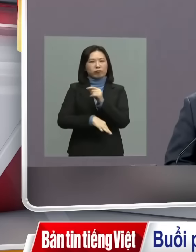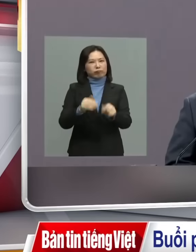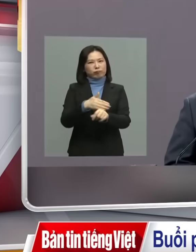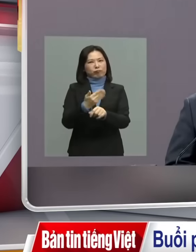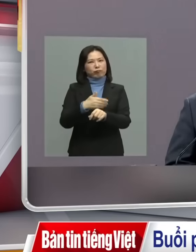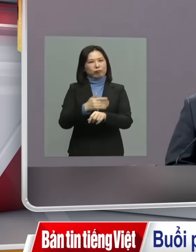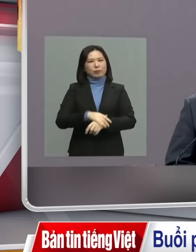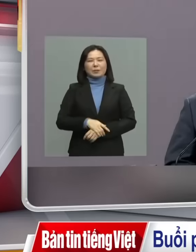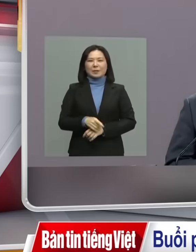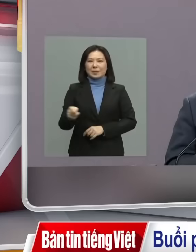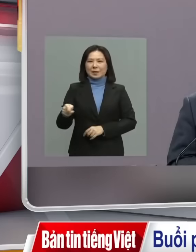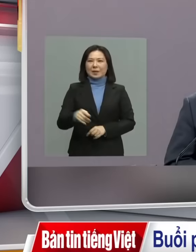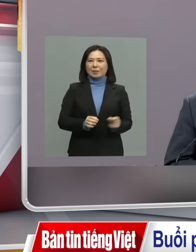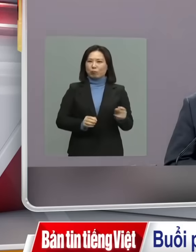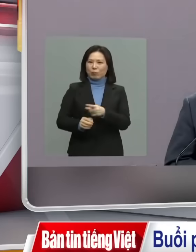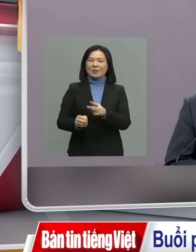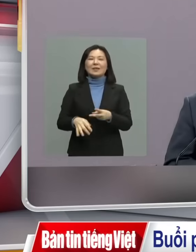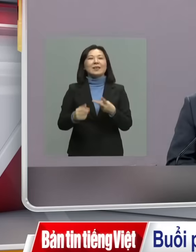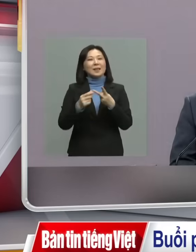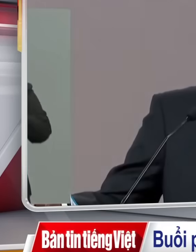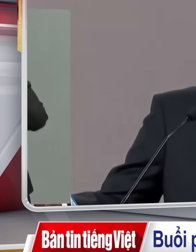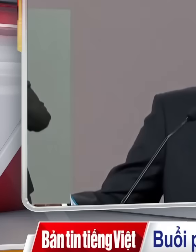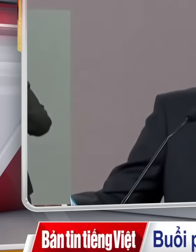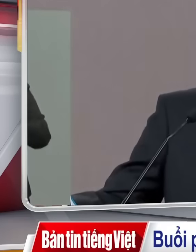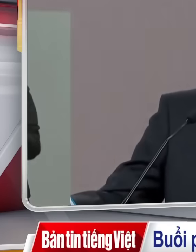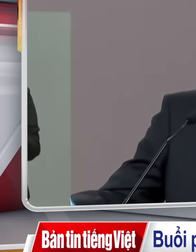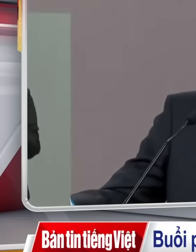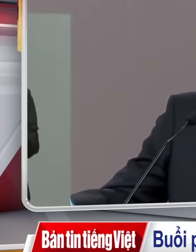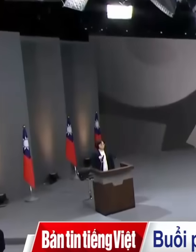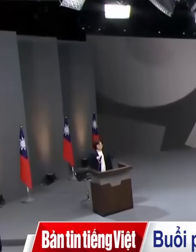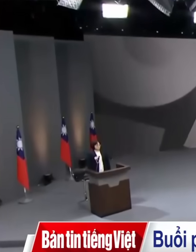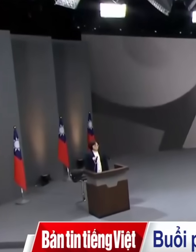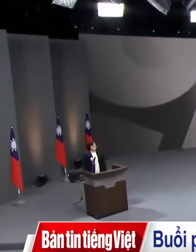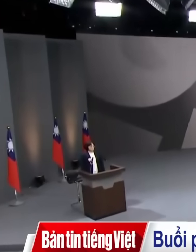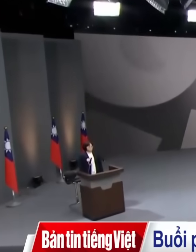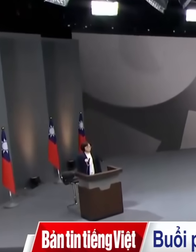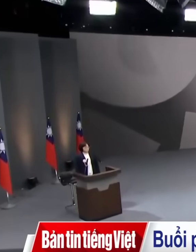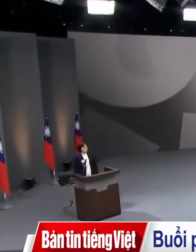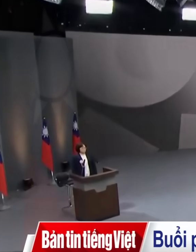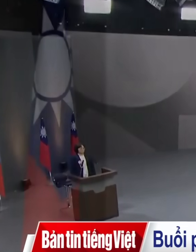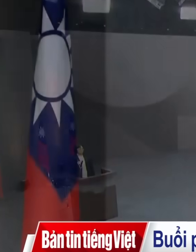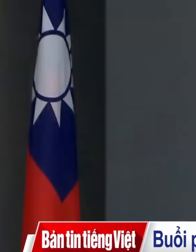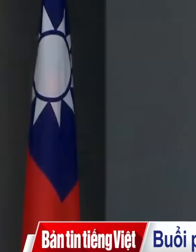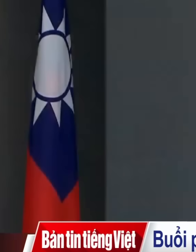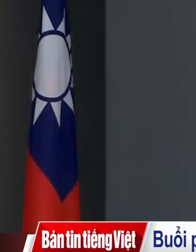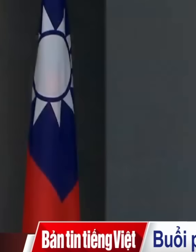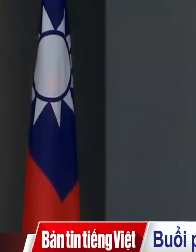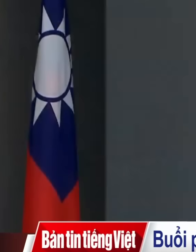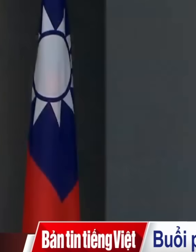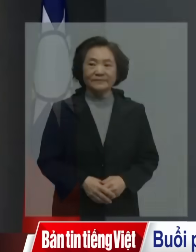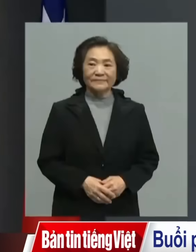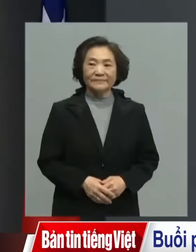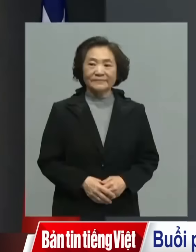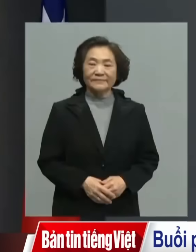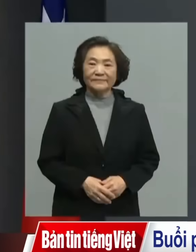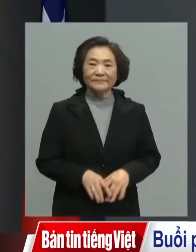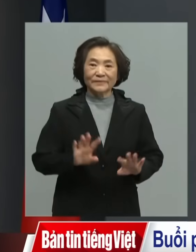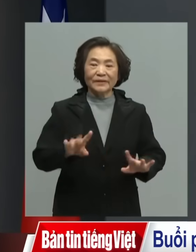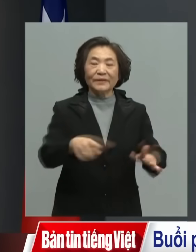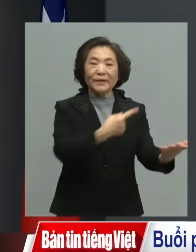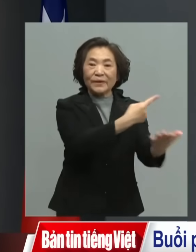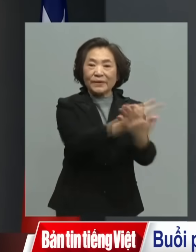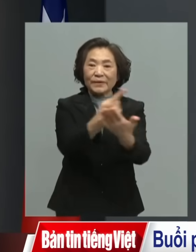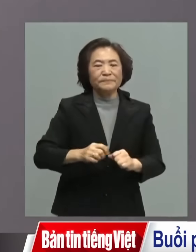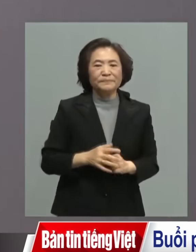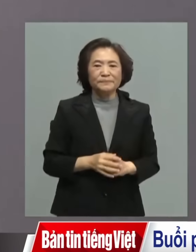nổi bật trong nước cũng như các vụ án tham nhũng gây tranh cãi. Trong buổi phát biểu phương châm chính sách đầu tiên mở đầu cho chiến dịch tranh